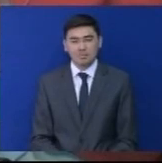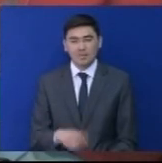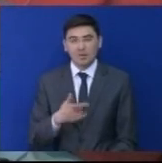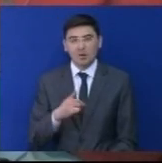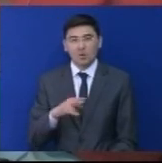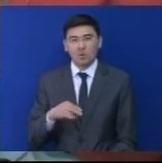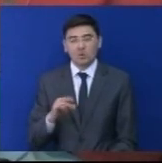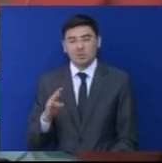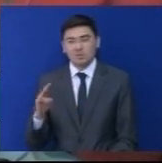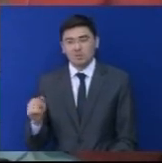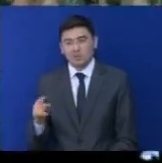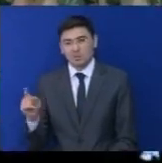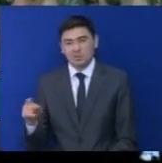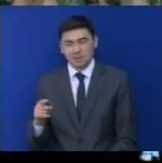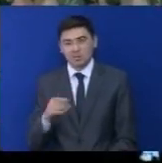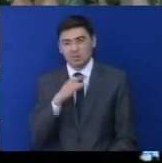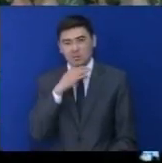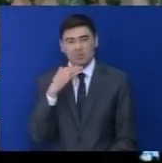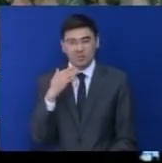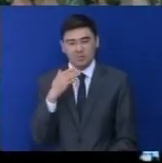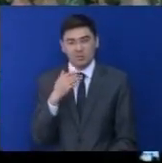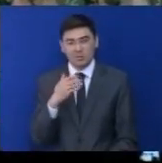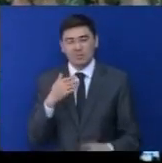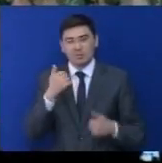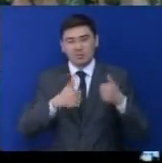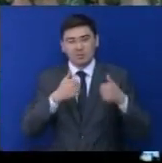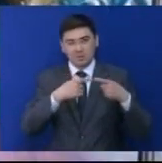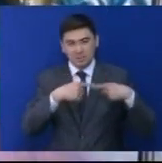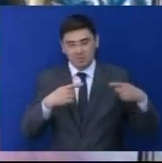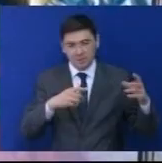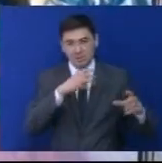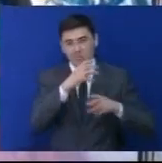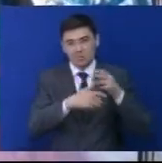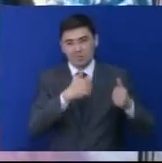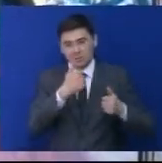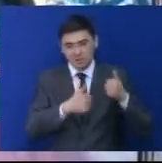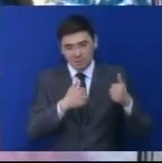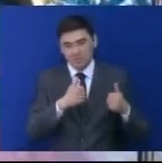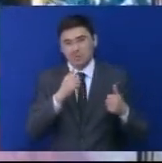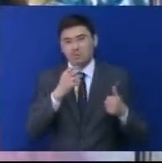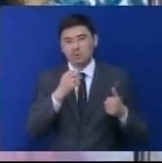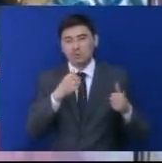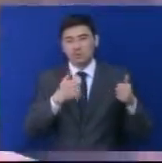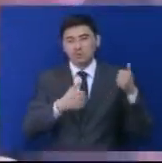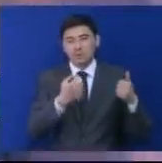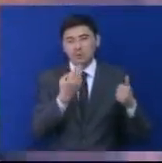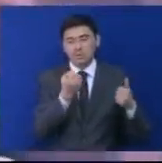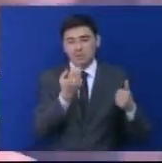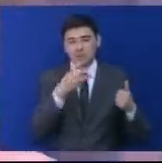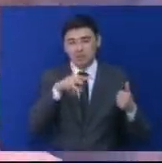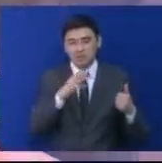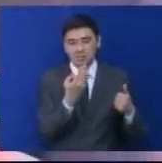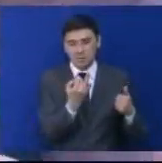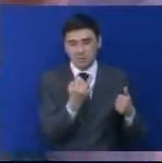Гульдана Ногайбаева является победительницей многих республиканских и международных конкурсов, в том числе международного конкурса певцов имени Шамши